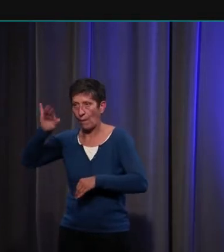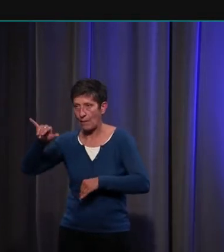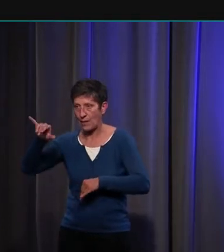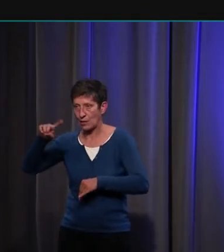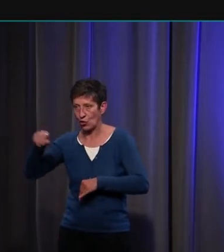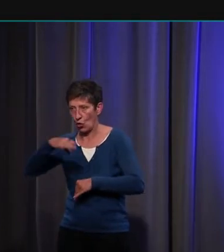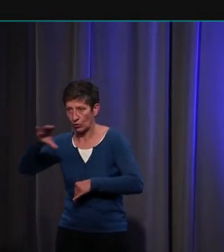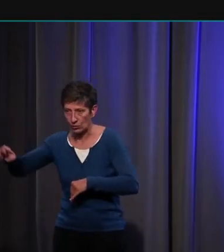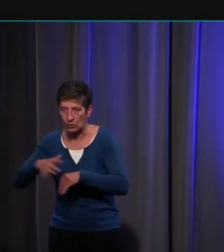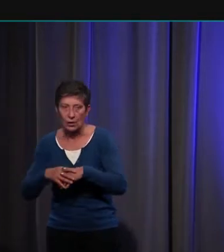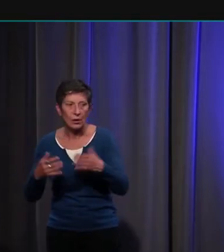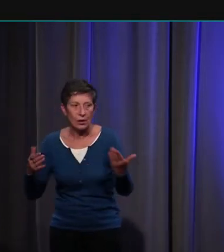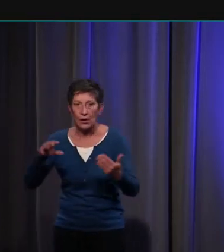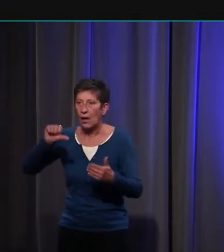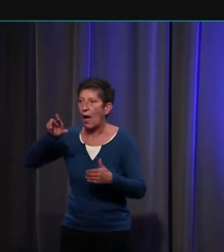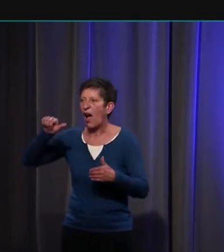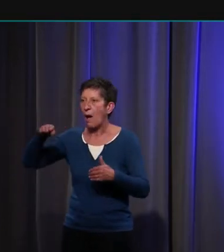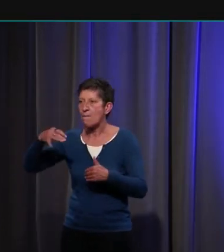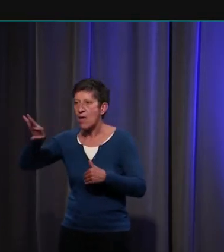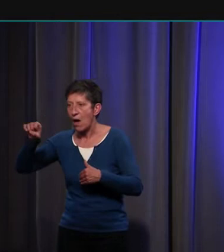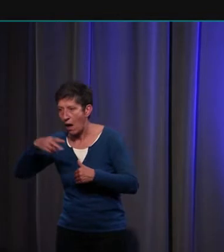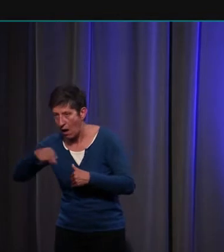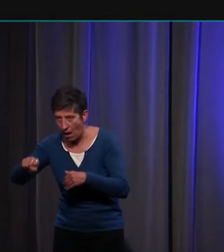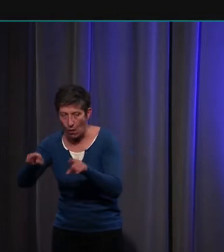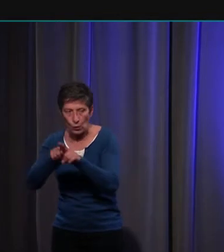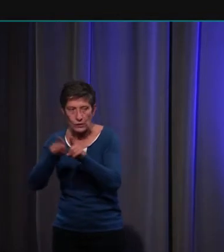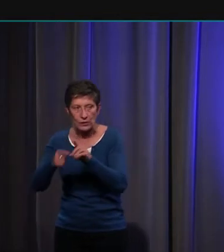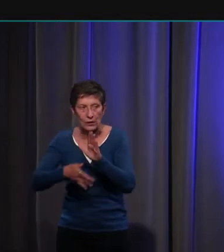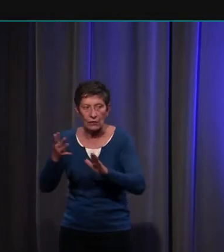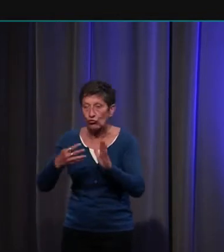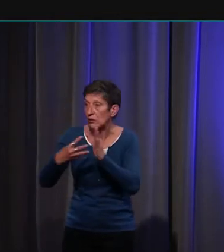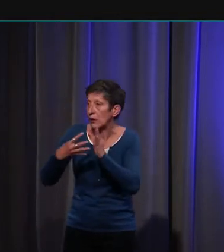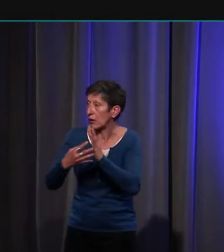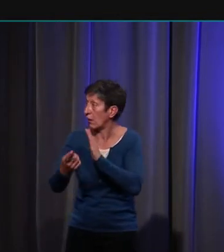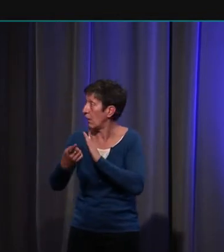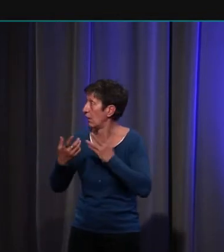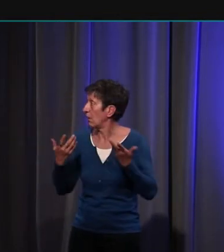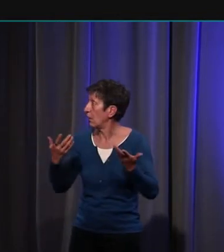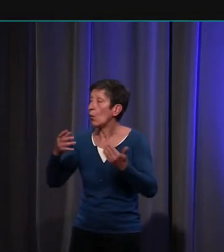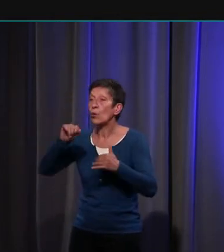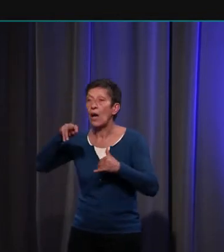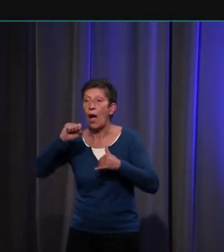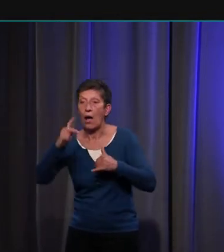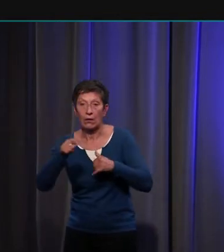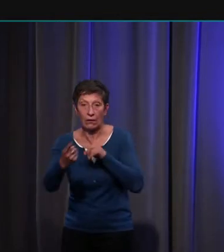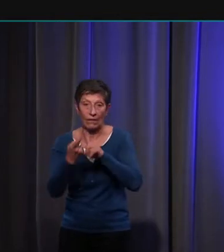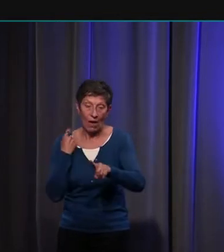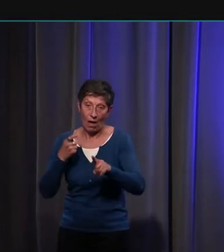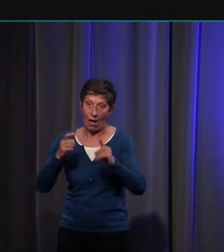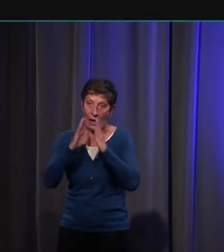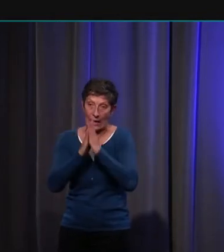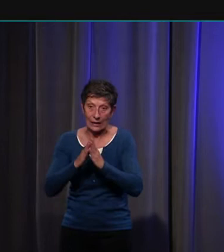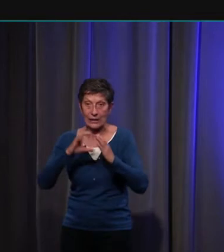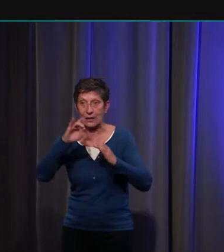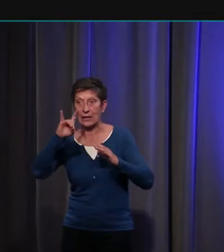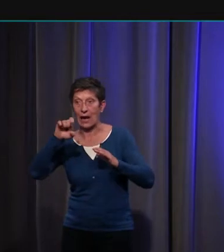syriaques les araméens beaucoup de réfugiés syriens actuellement vient de l'est ou irakien vient de l'église khaddam qui l'église qui